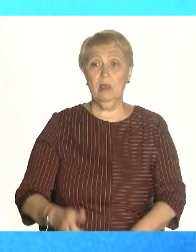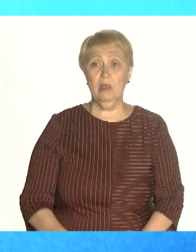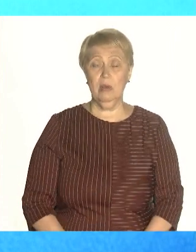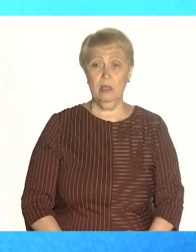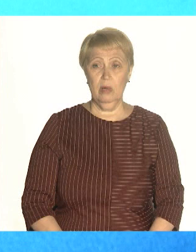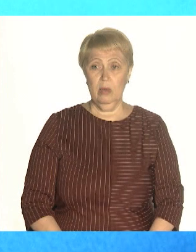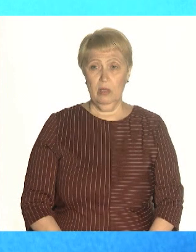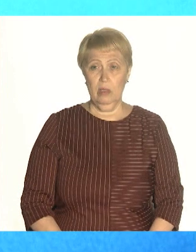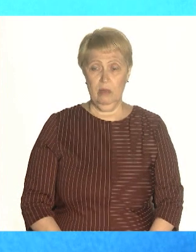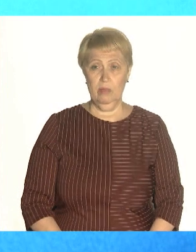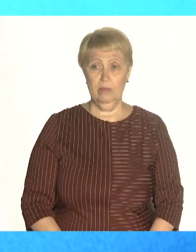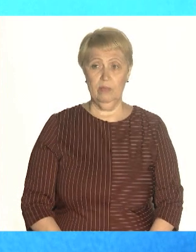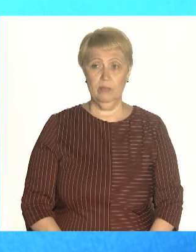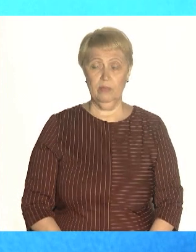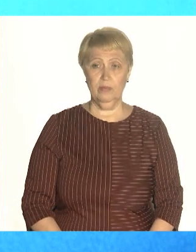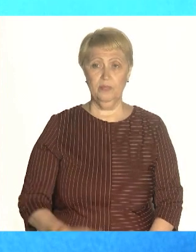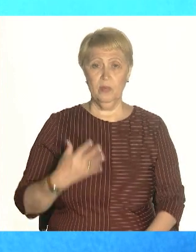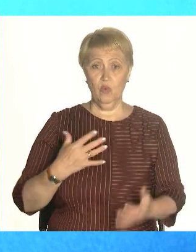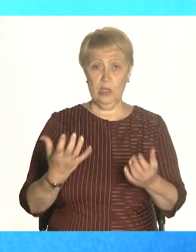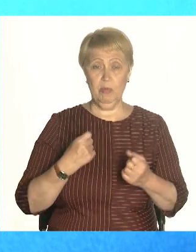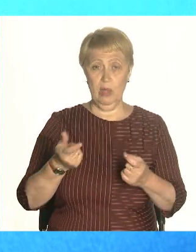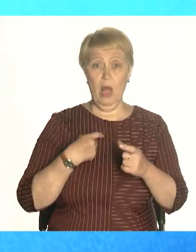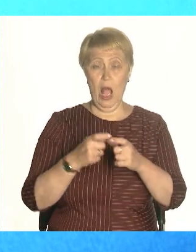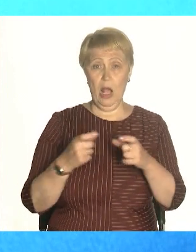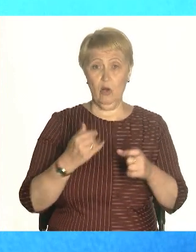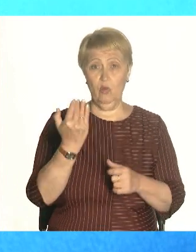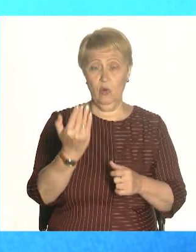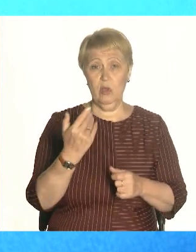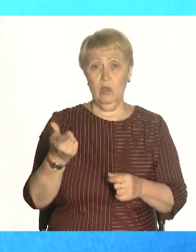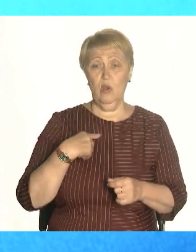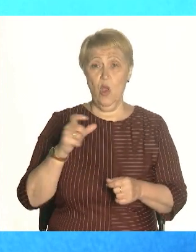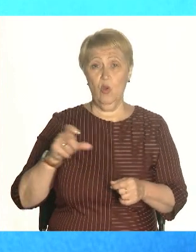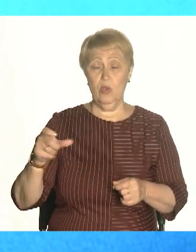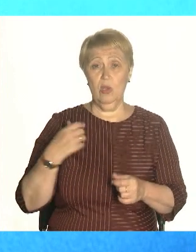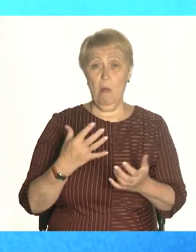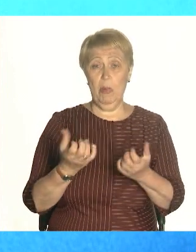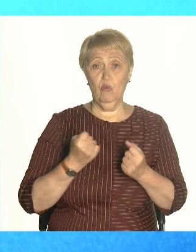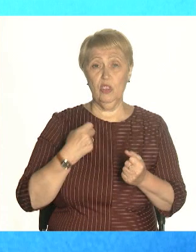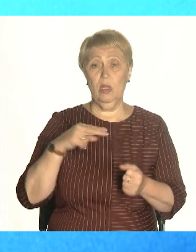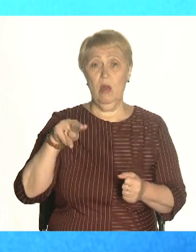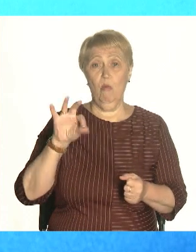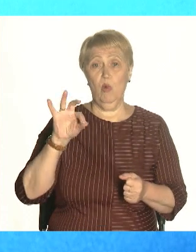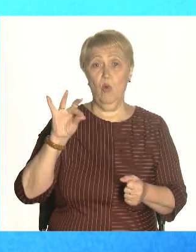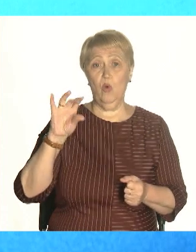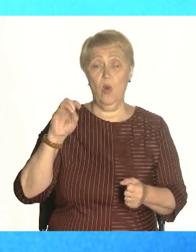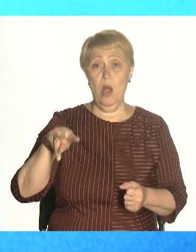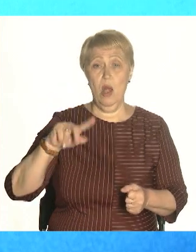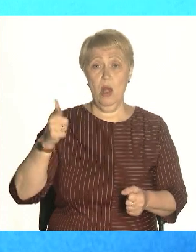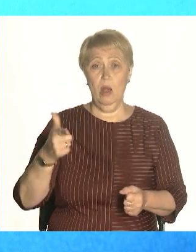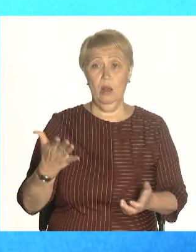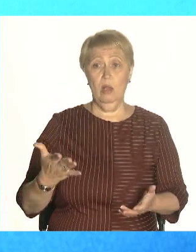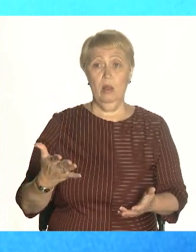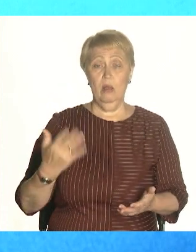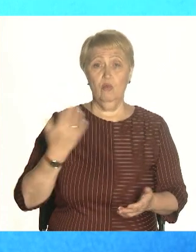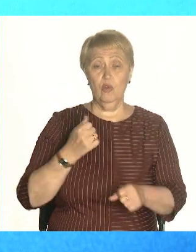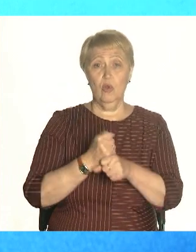и, значит, брал их карту и получал пароль на, значит,